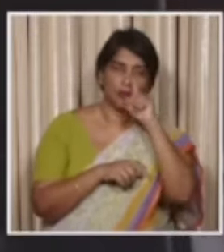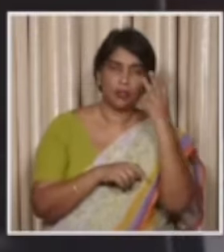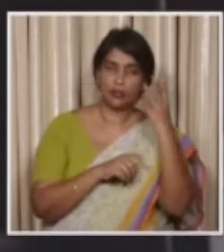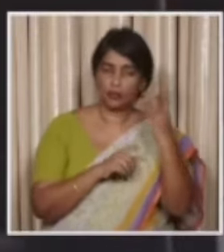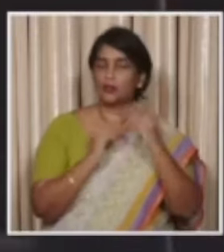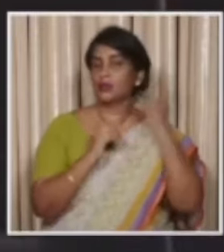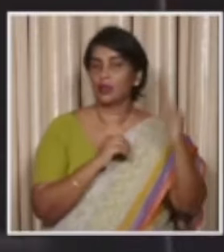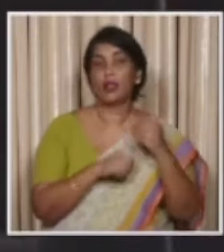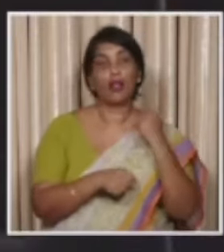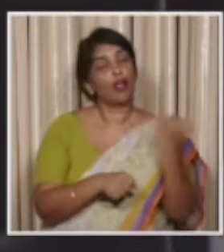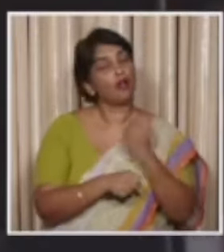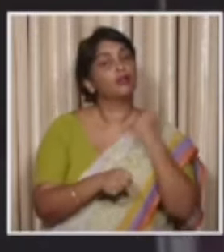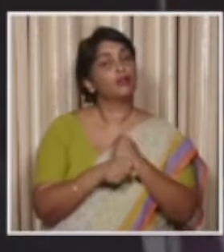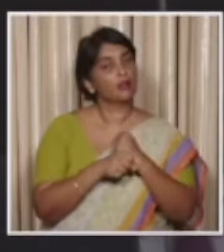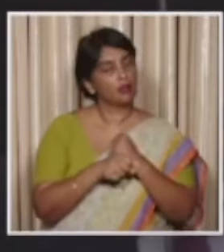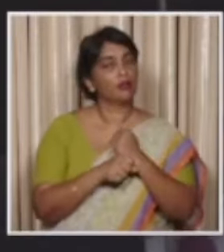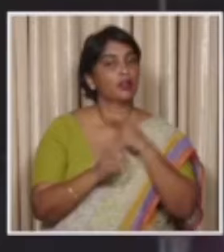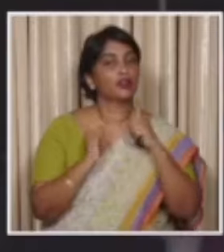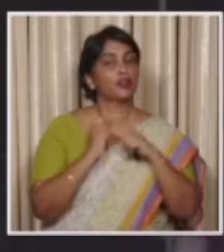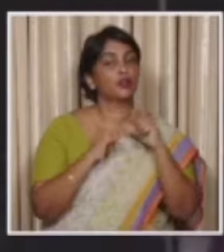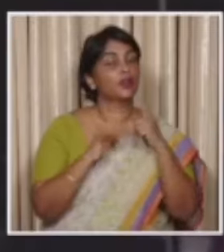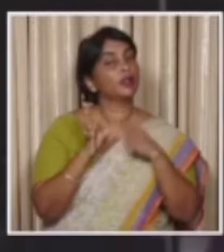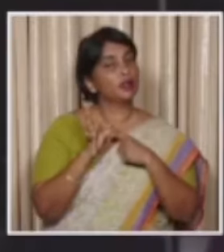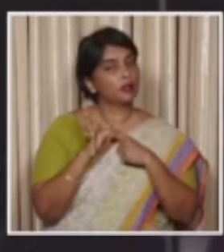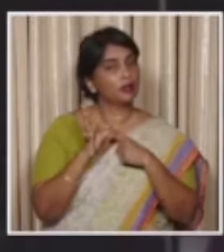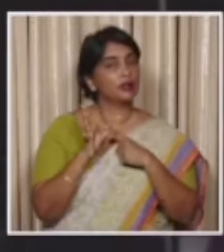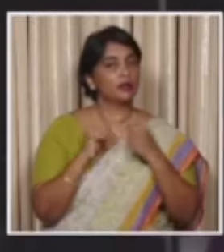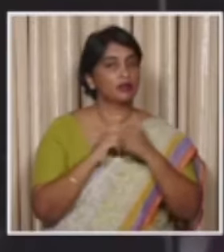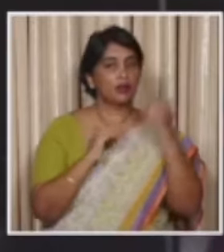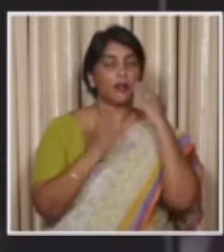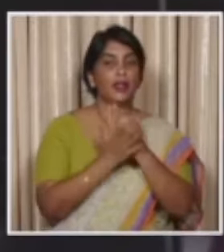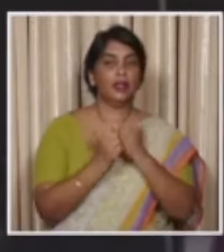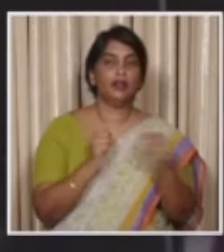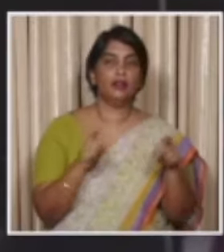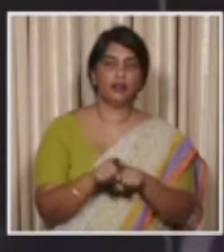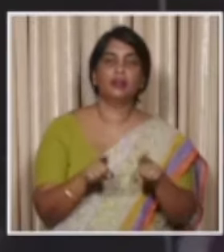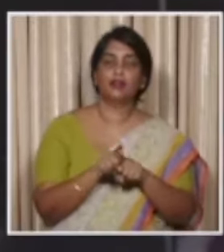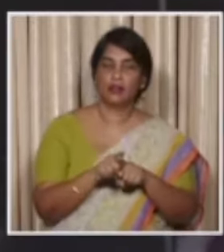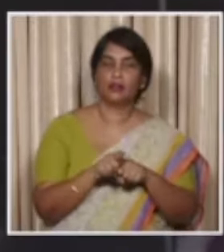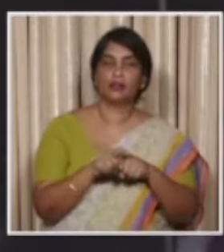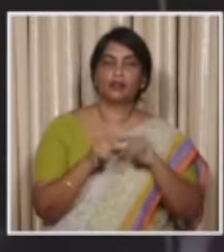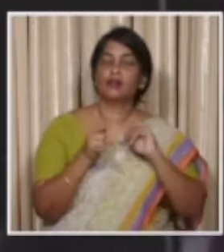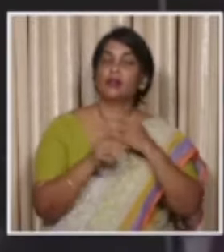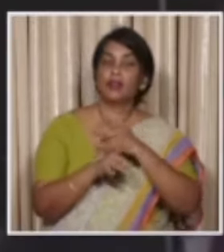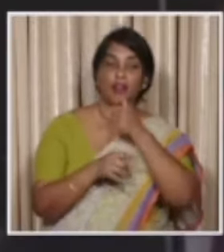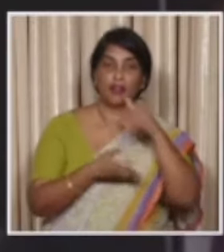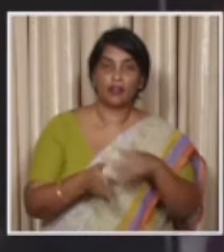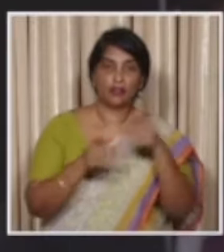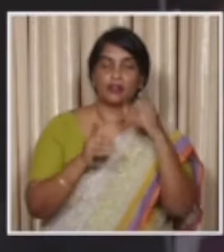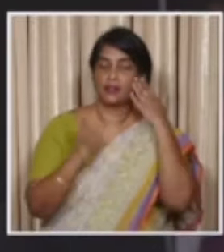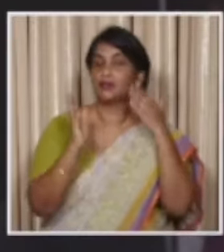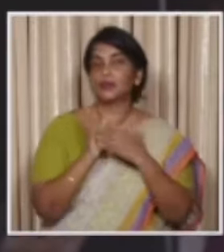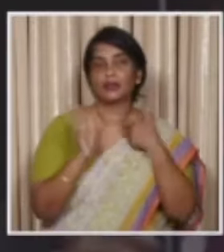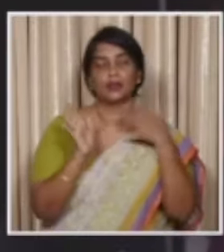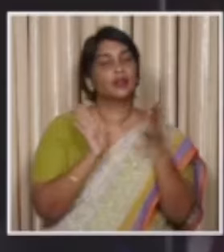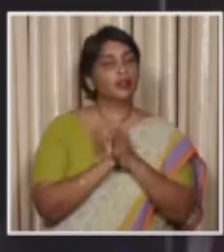එන අලුත් ආණ්ඩුවක් යටතේ නාගරික සංවර්ධන නිවාස අමාත්‍යාංශය හරහා SLRDC එකත් වාරි මාර්ගයකත් එකතු කරගෙන